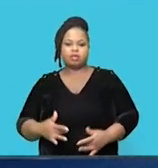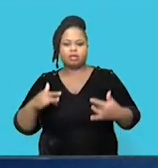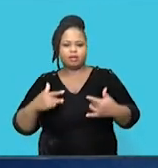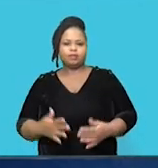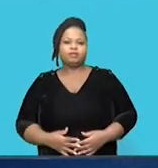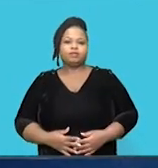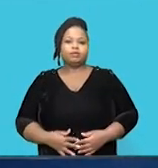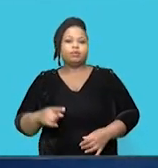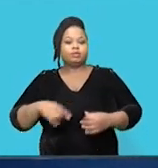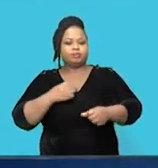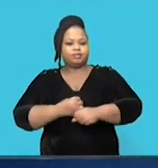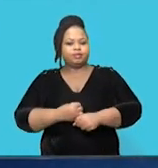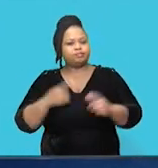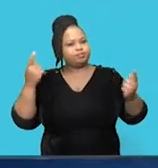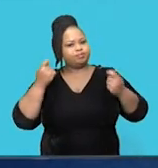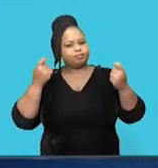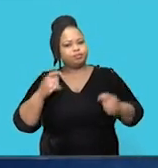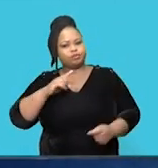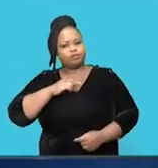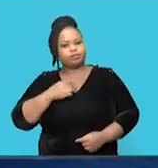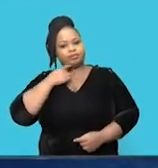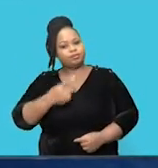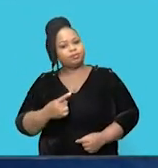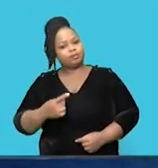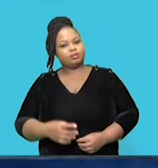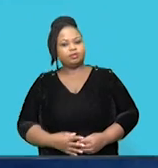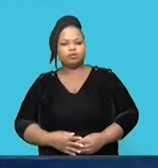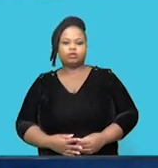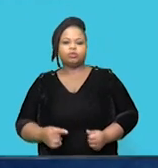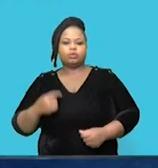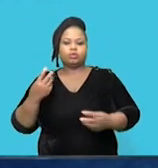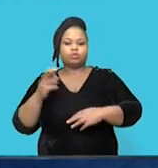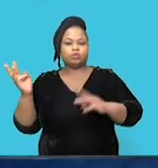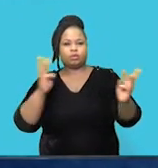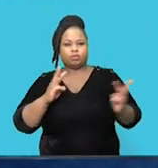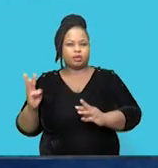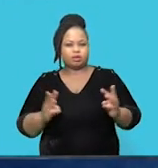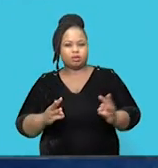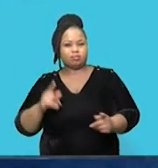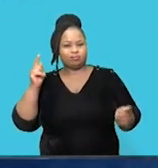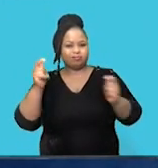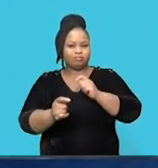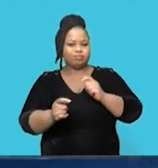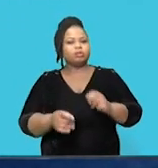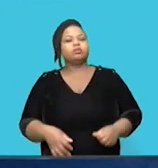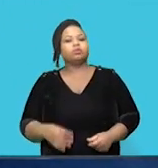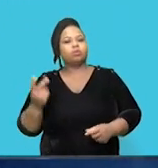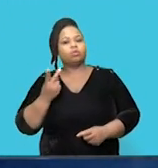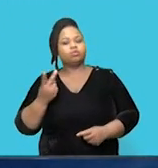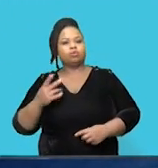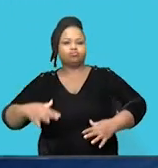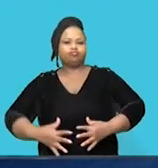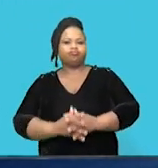lo mhla ubhiyozelwa phansi komxholo othi ukutya kwemozulu nobumbano. Ngoko ngokungqiyama